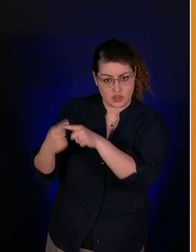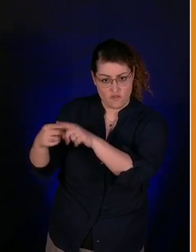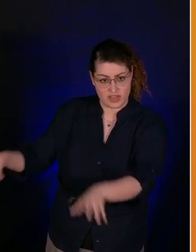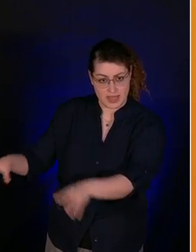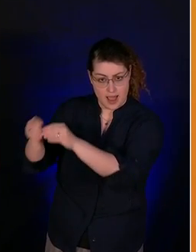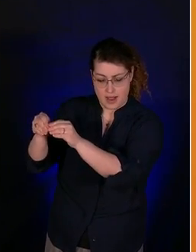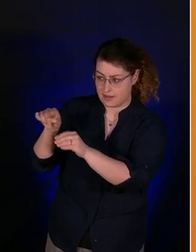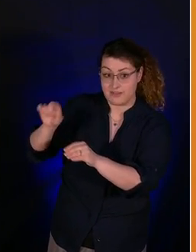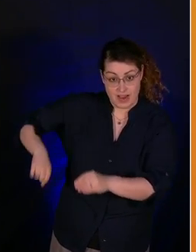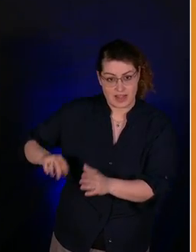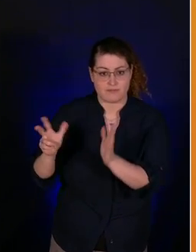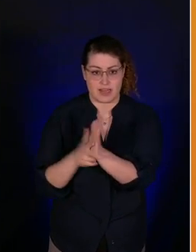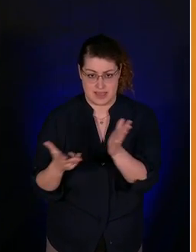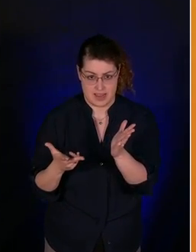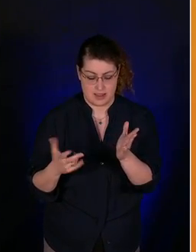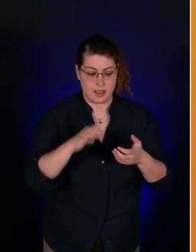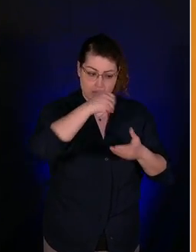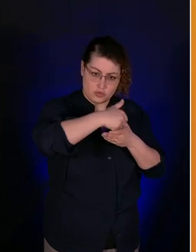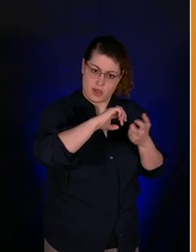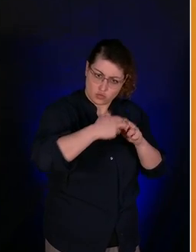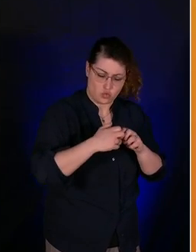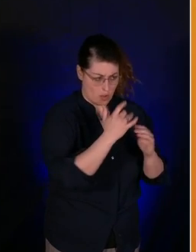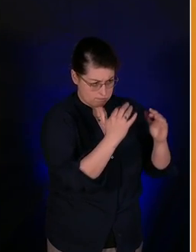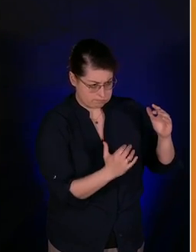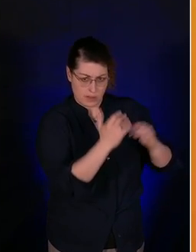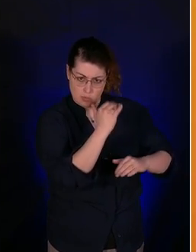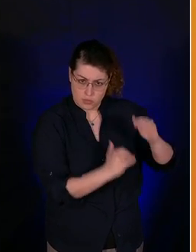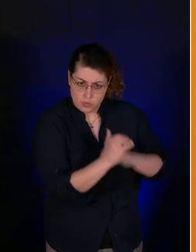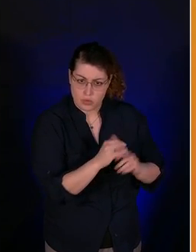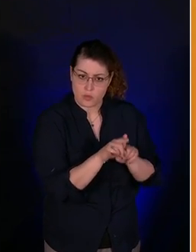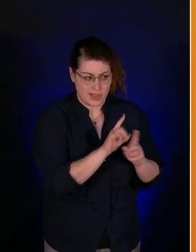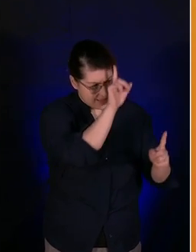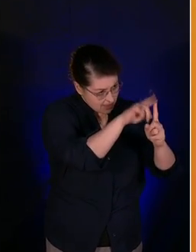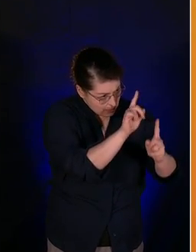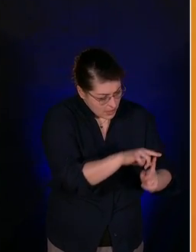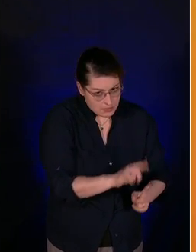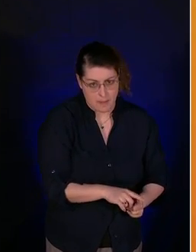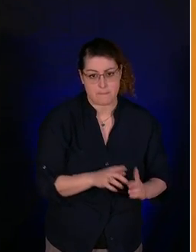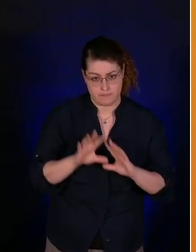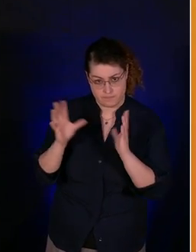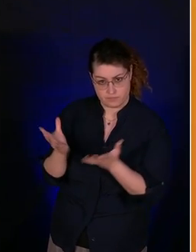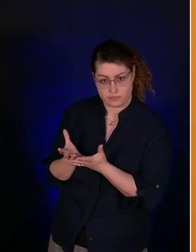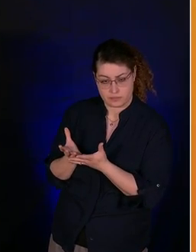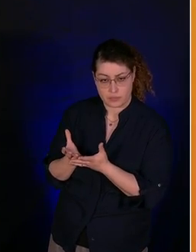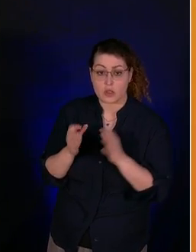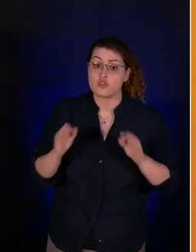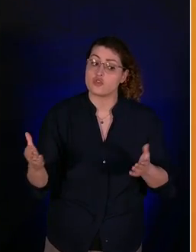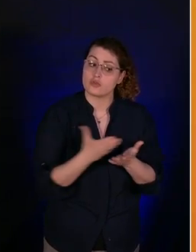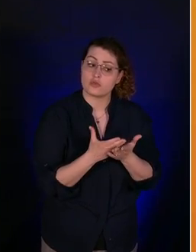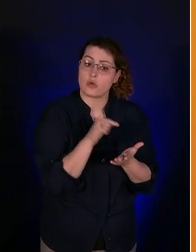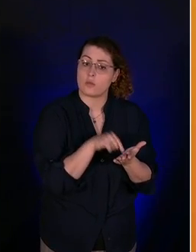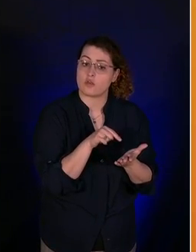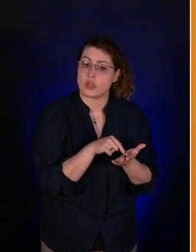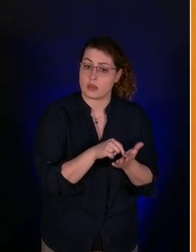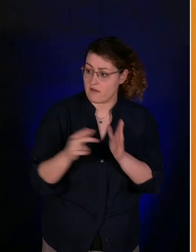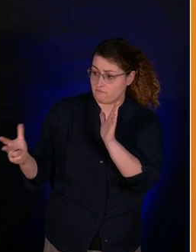confédérale l'architecture du document et les sujets à aborder dans les différents thèmes. Le projet de document a été validé à